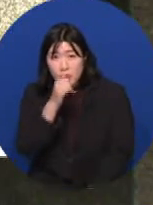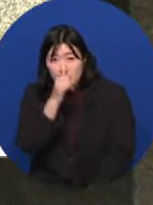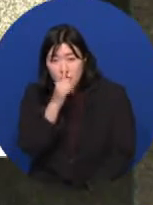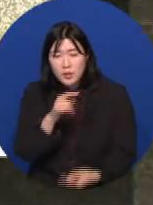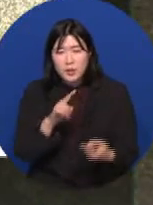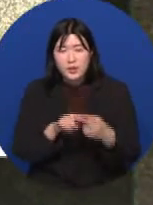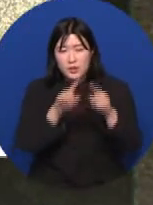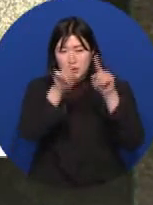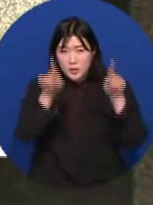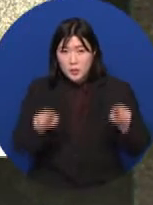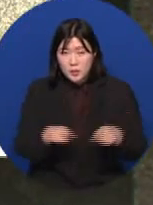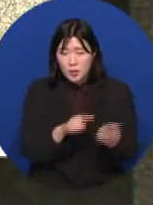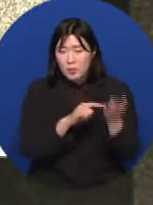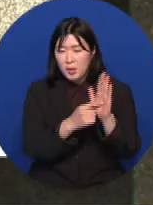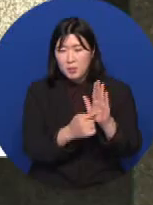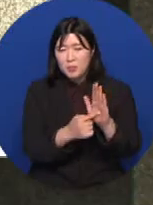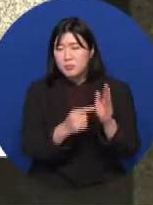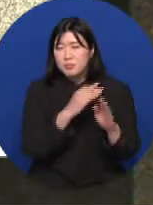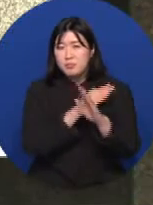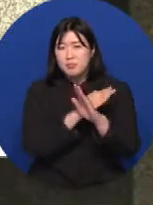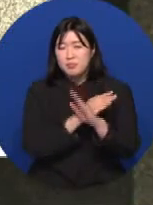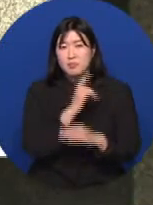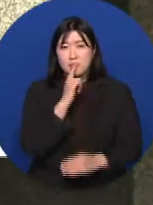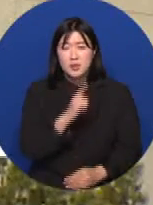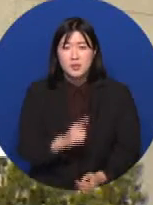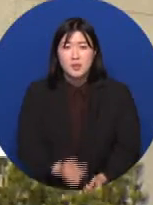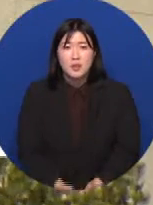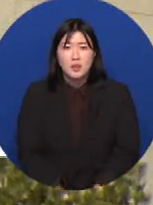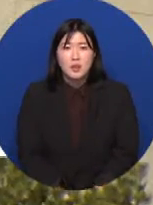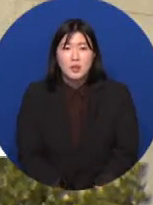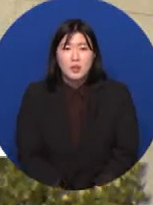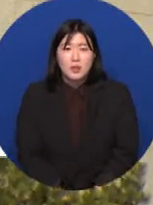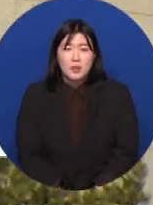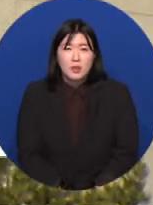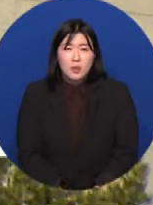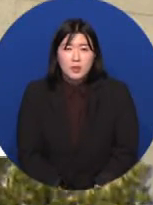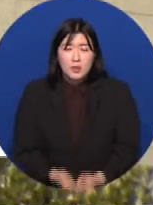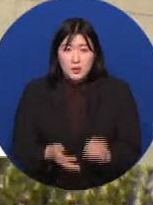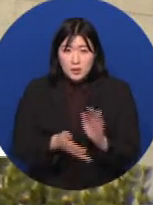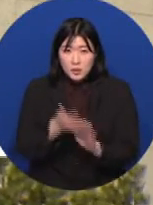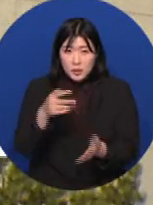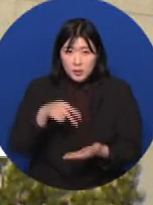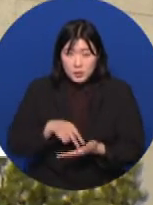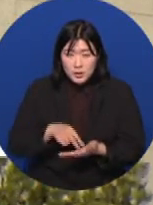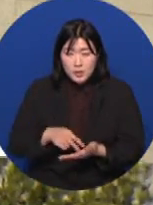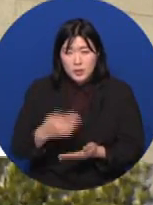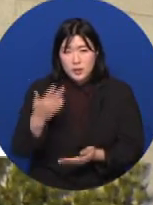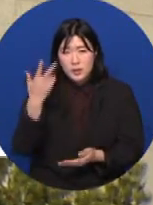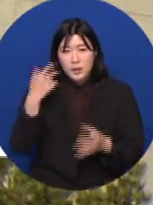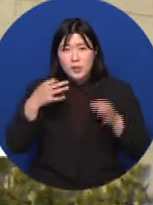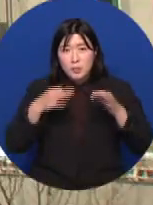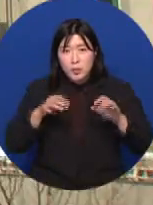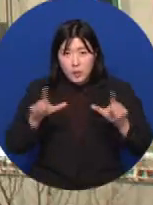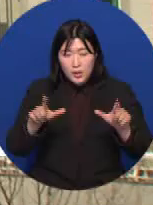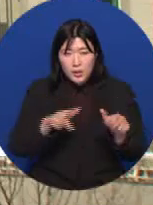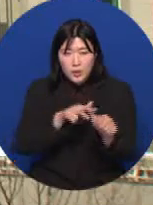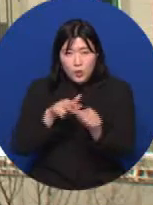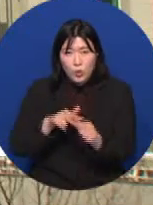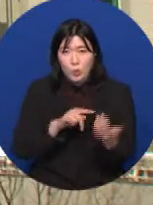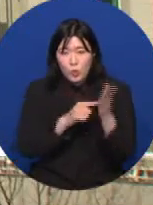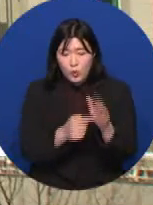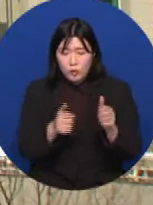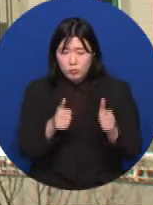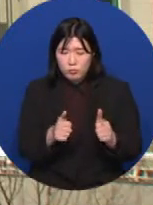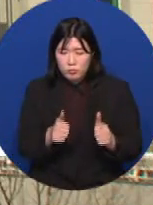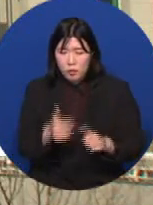썰을 공개하지 않기로 최종 결정했습니다 대전시는 지난 주 금요일 정보공개 심의위원회를 진행한